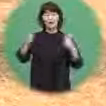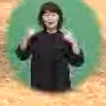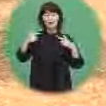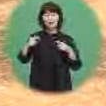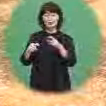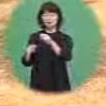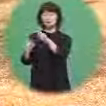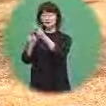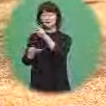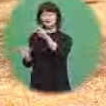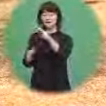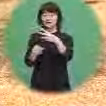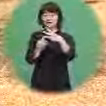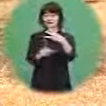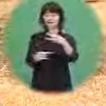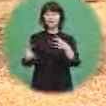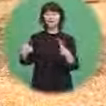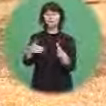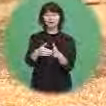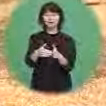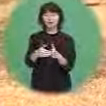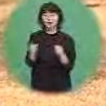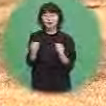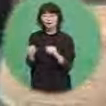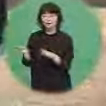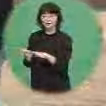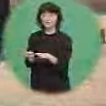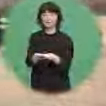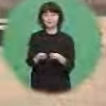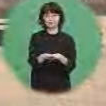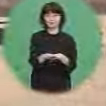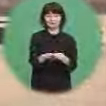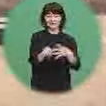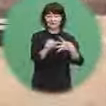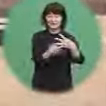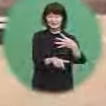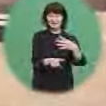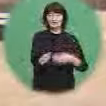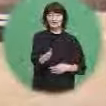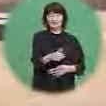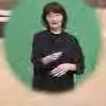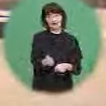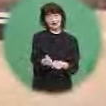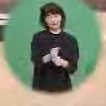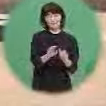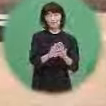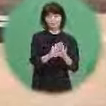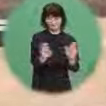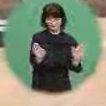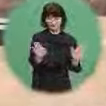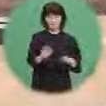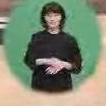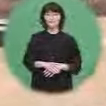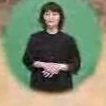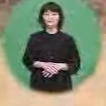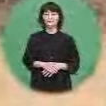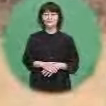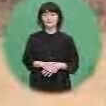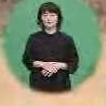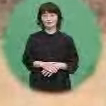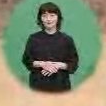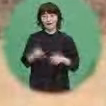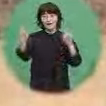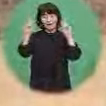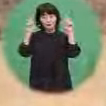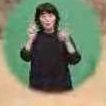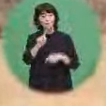例年12月から3月までは当期休業で4月から通常営業になります